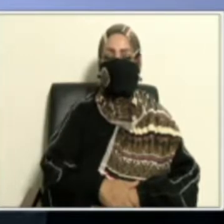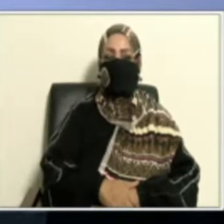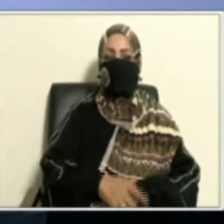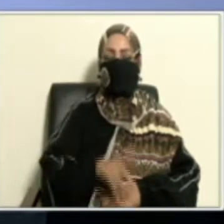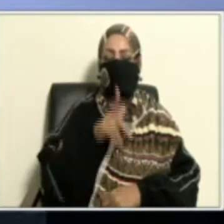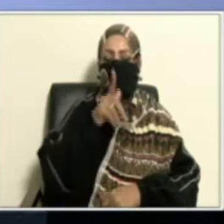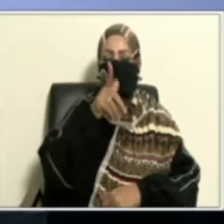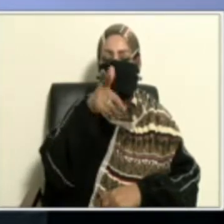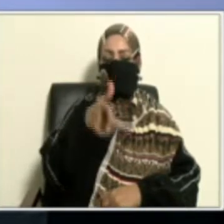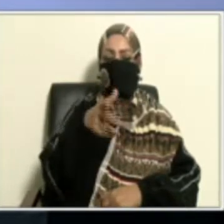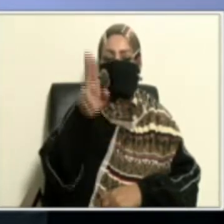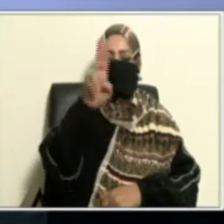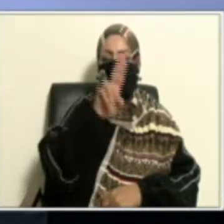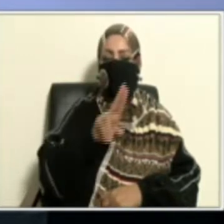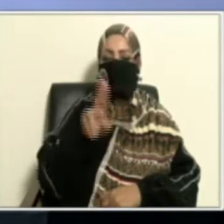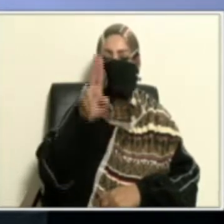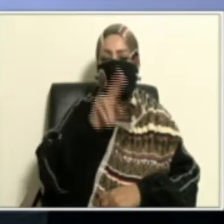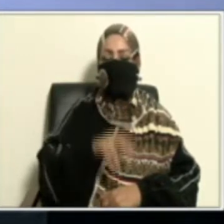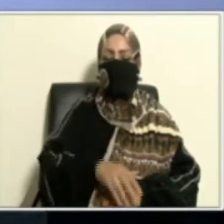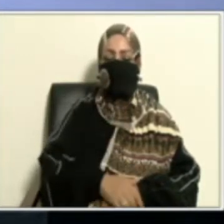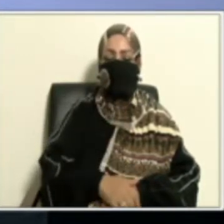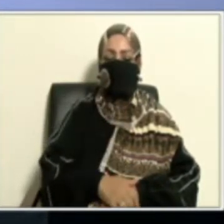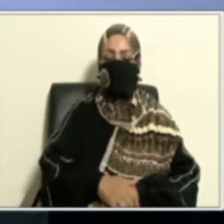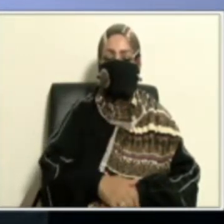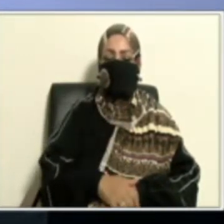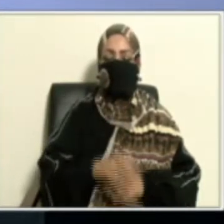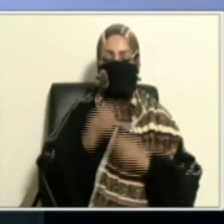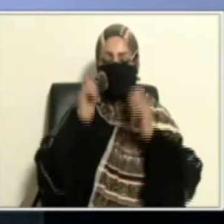عملت ثلاث الزهر.